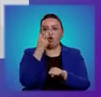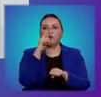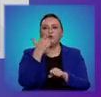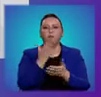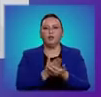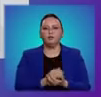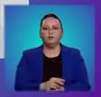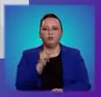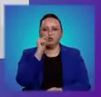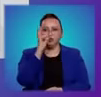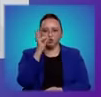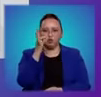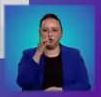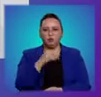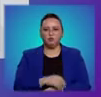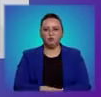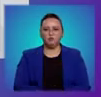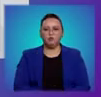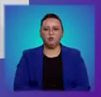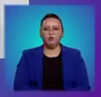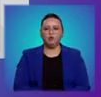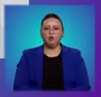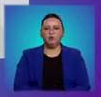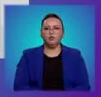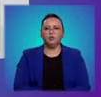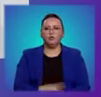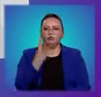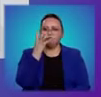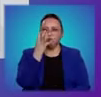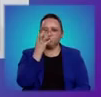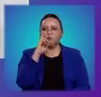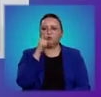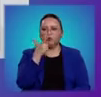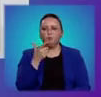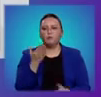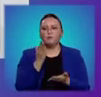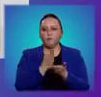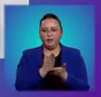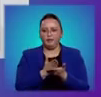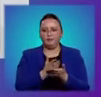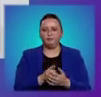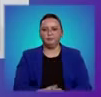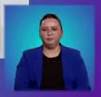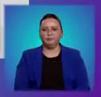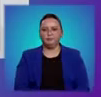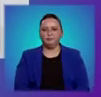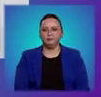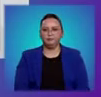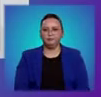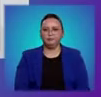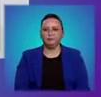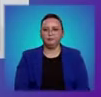За, чөөдөр, чидүр, чилүүгээ, чөмөг, читүр гэсэн дөрөв үг бол